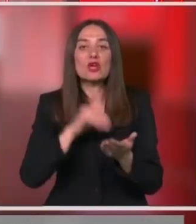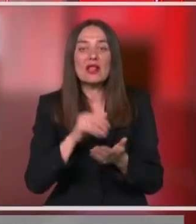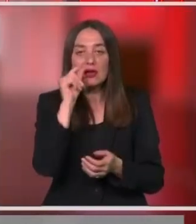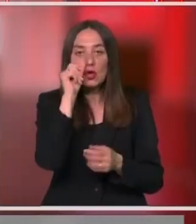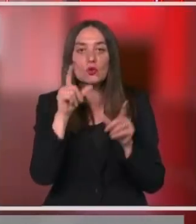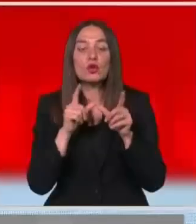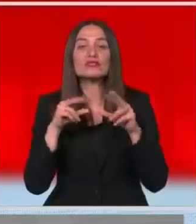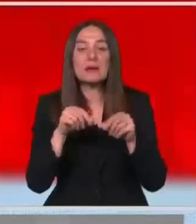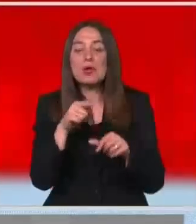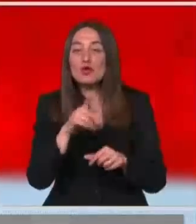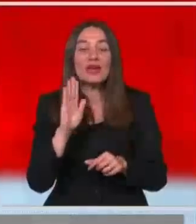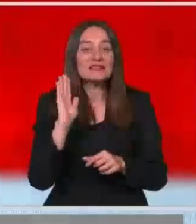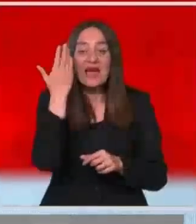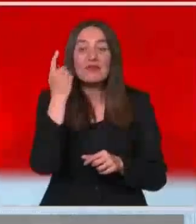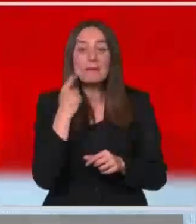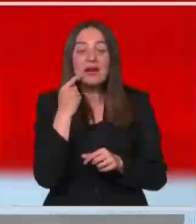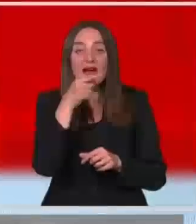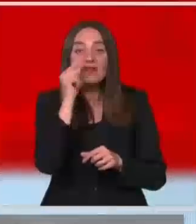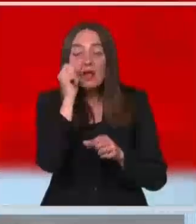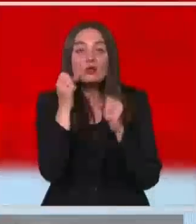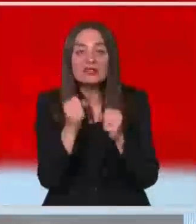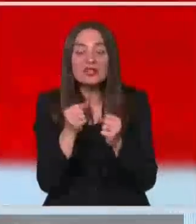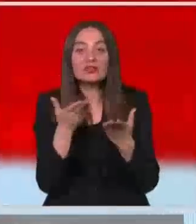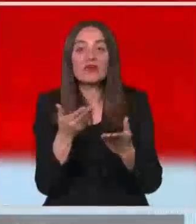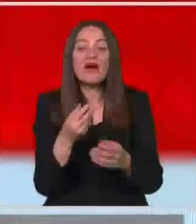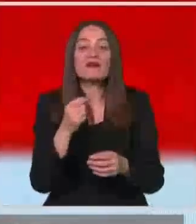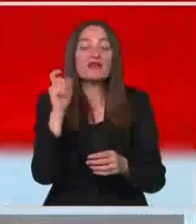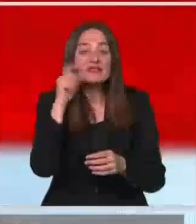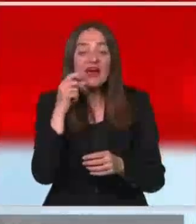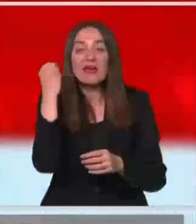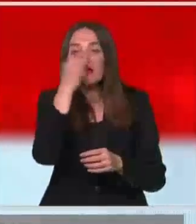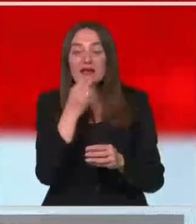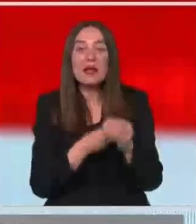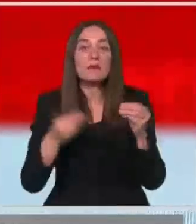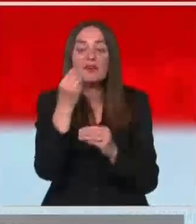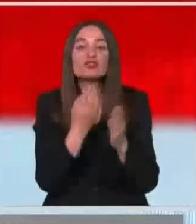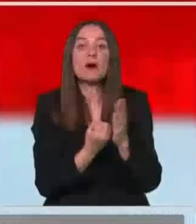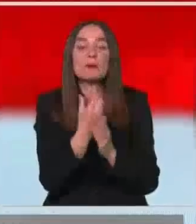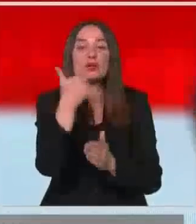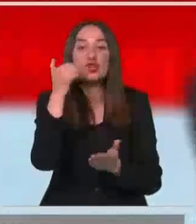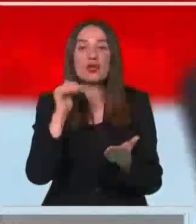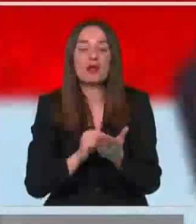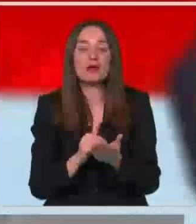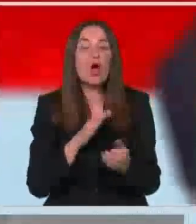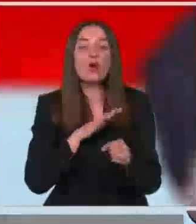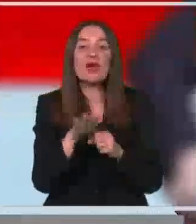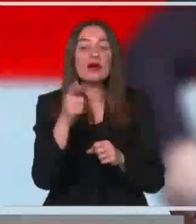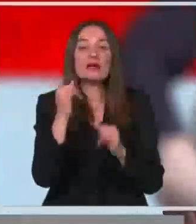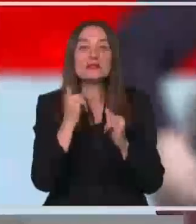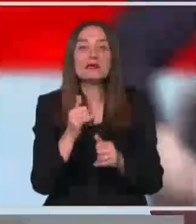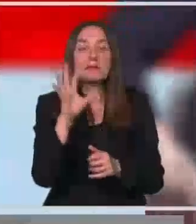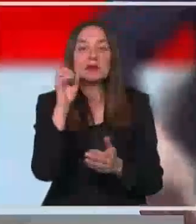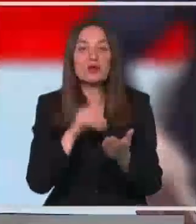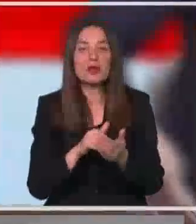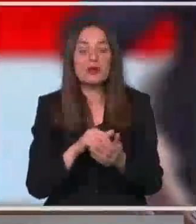zemlju. To je sjajna prilika da te ljude zadržimo ovde. Kako svake nedelje povećamo broj za 100.000? Izvinite, odakle vam sad 500.000? Zar nije bilo